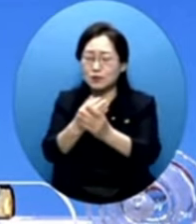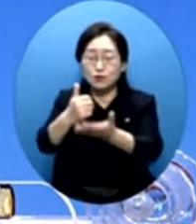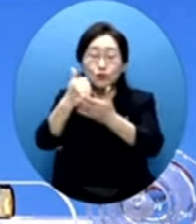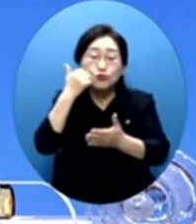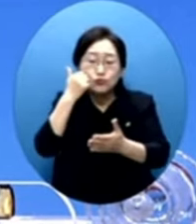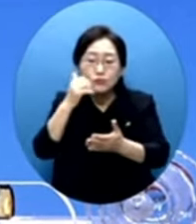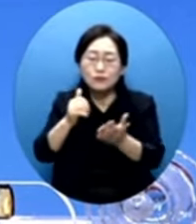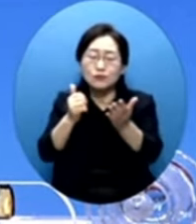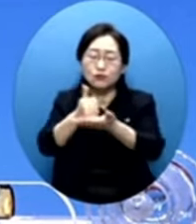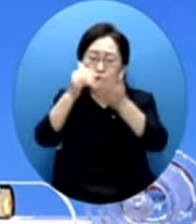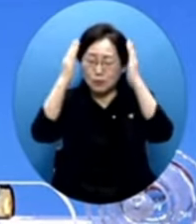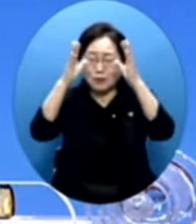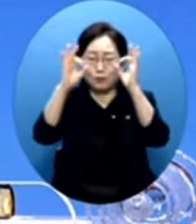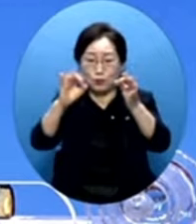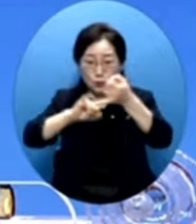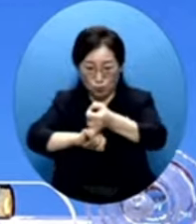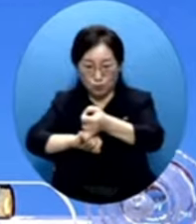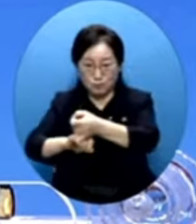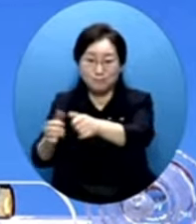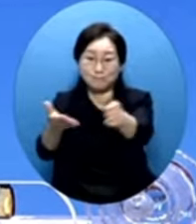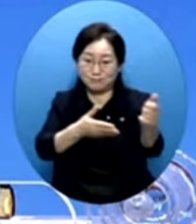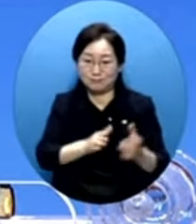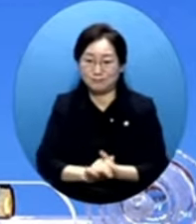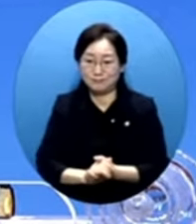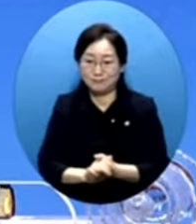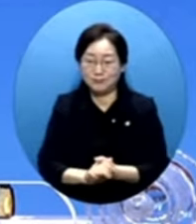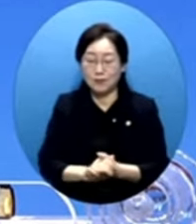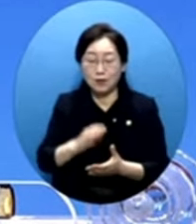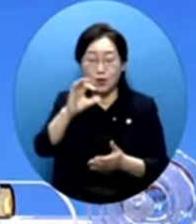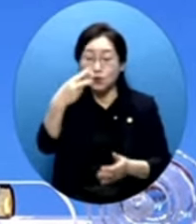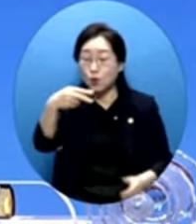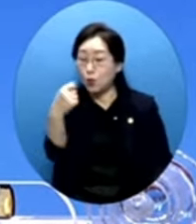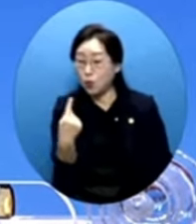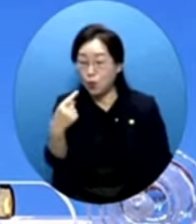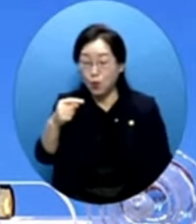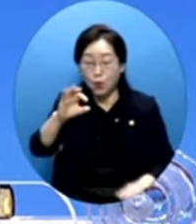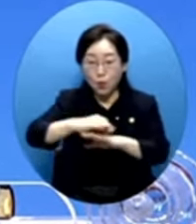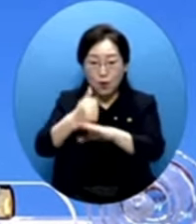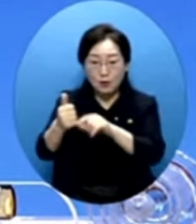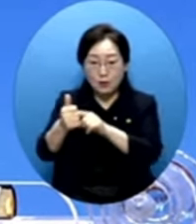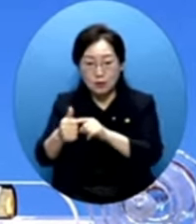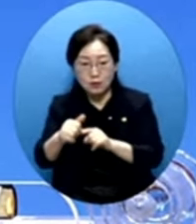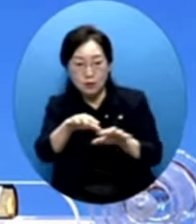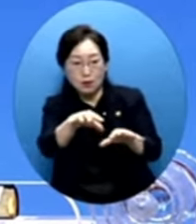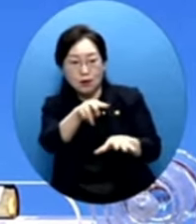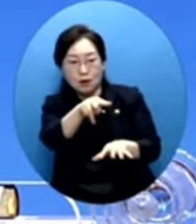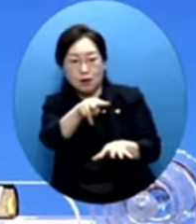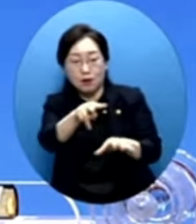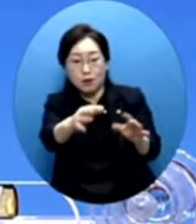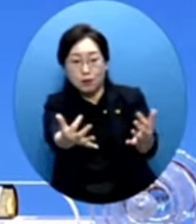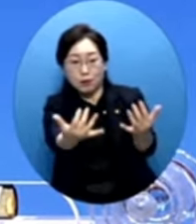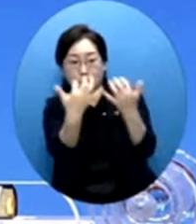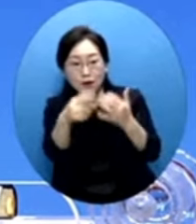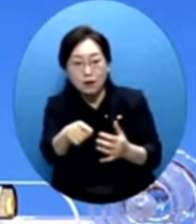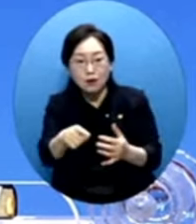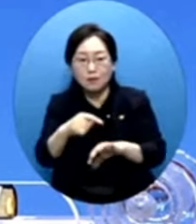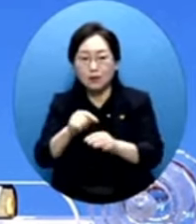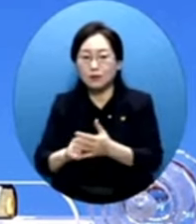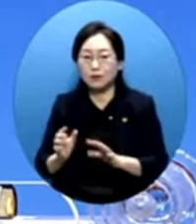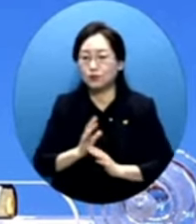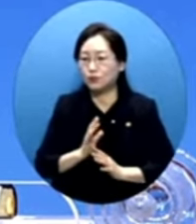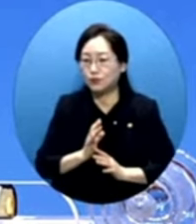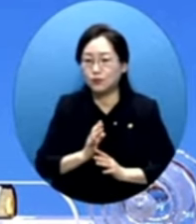주님만 바라보고 나는 여러 모두가 되기를 바랍니다 아멘 여호수아 당은 그 쳐도 그 수많은 무리를 바라볼 때 마음에 두려움이